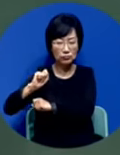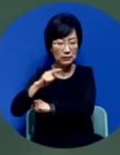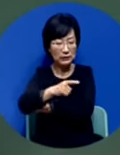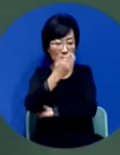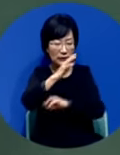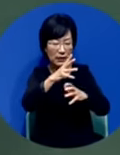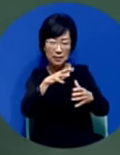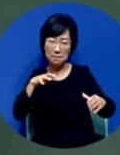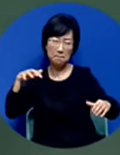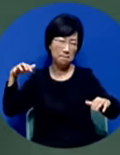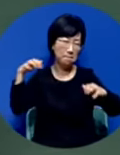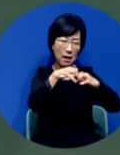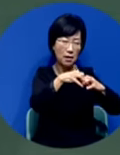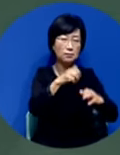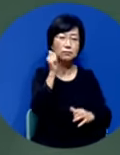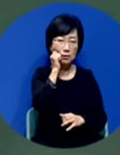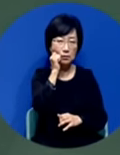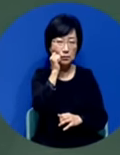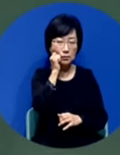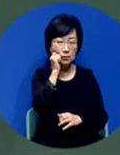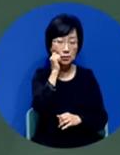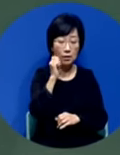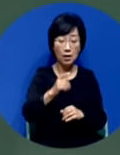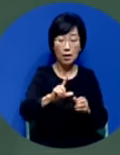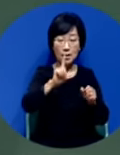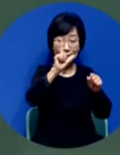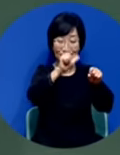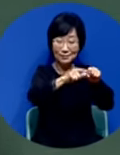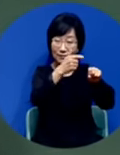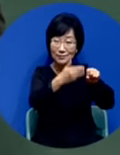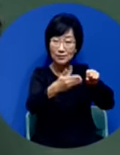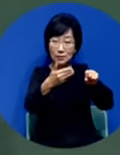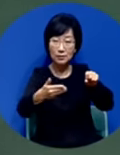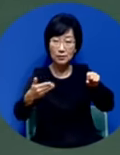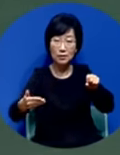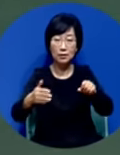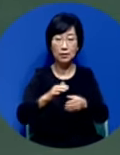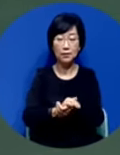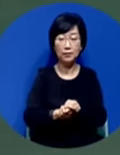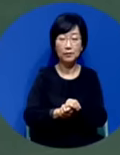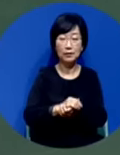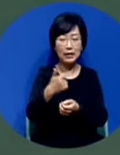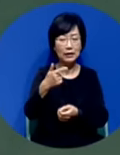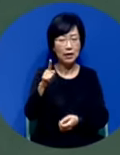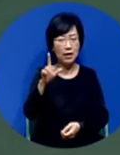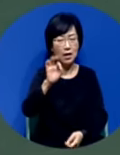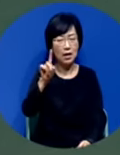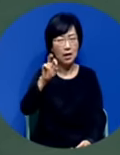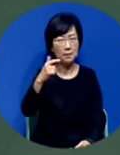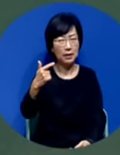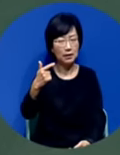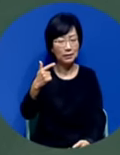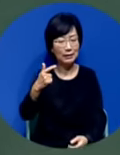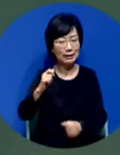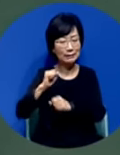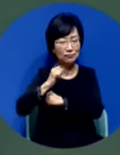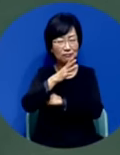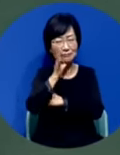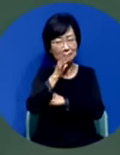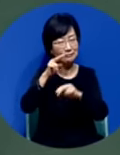那这个时候呢，乃曼将军就不能攻打以色列了。 그런데 세월이 지났습니다. 那但是随着岁月的 나만 장군이 이제는 은퇴했거나 죽었겠지요. 또 쳐들어오는 겁니다.